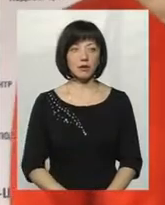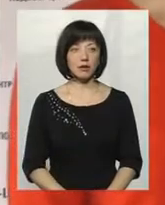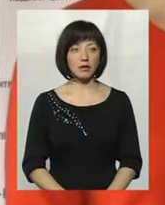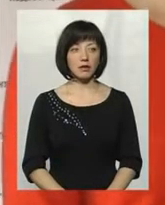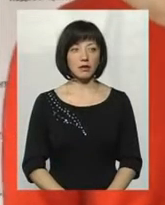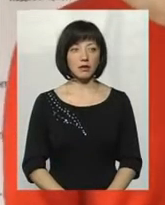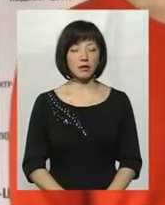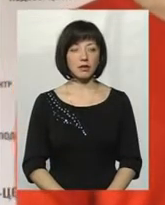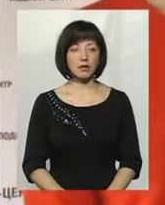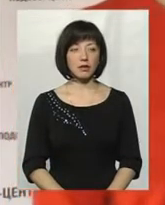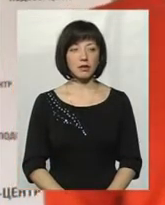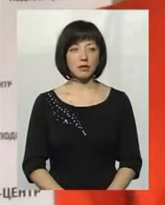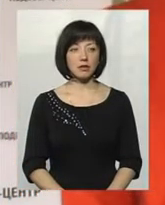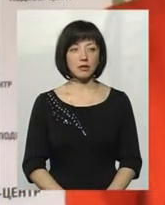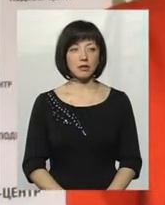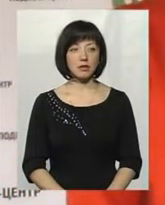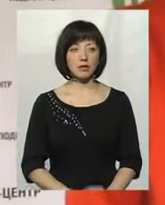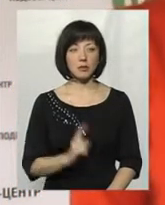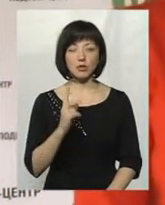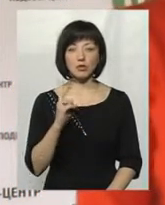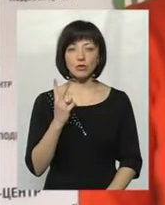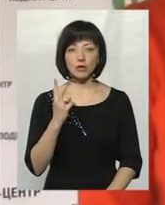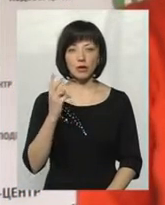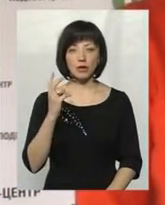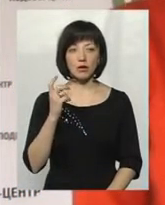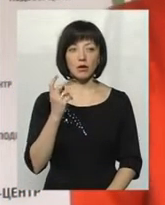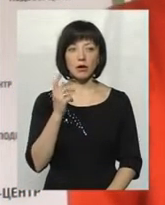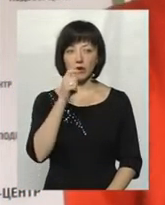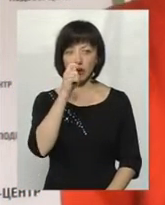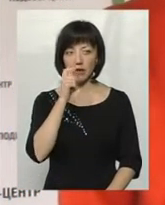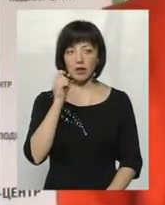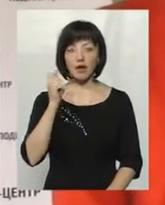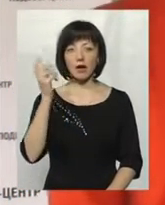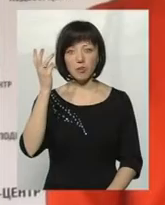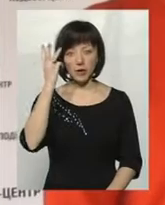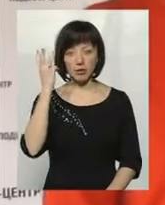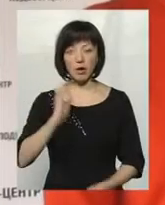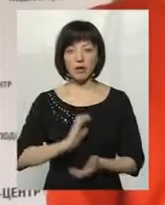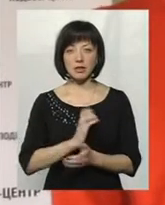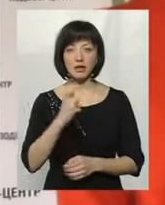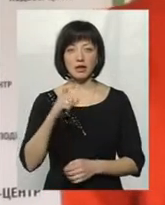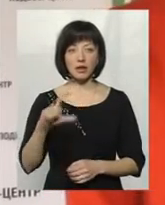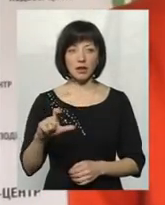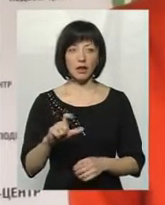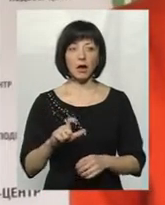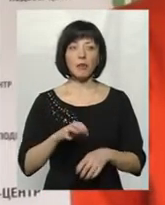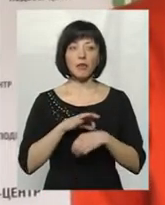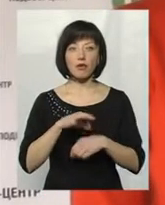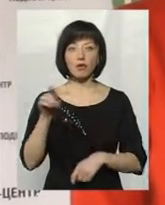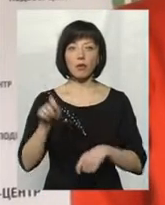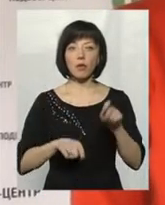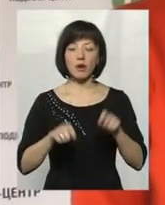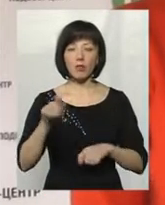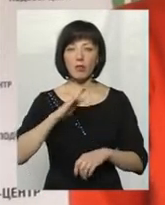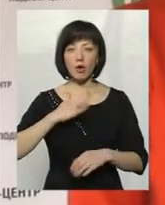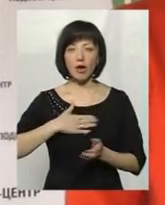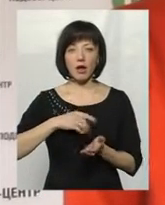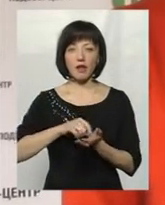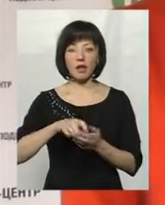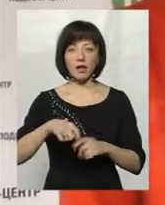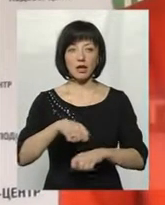1-2 квітня в Хмельницькому газета «Є» проводить спеціалізовану виставку-конференцію «Мої квадратні метри». Виставка така проходить